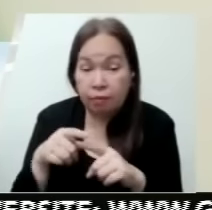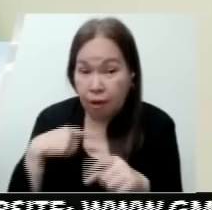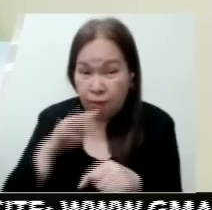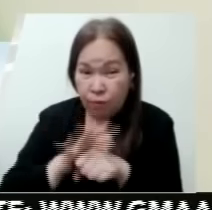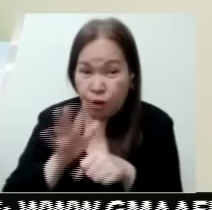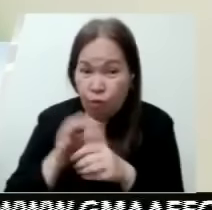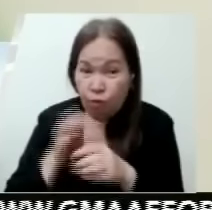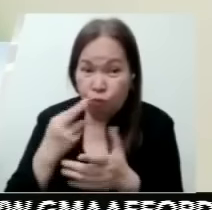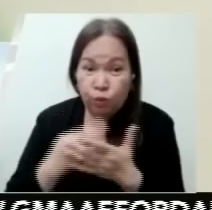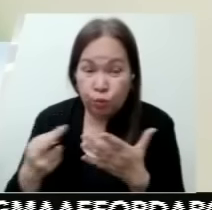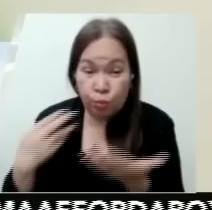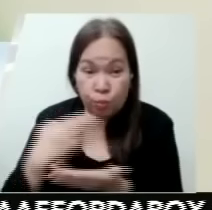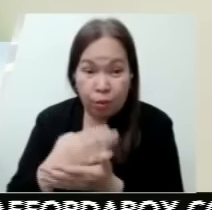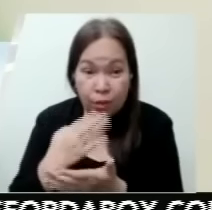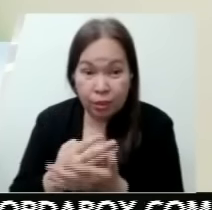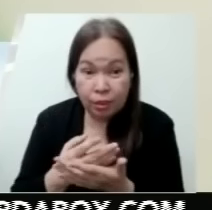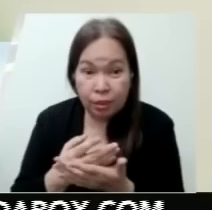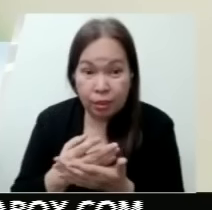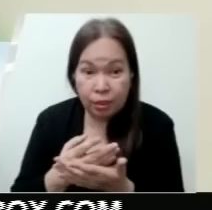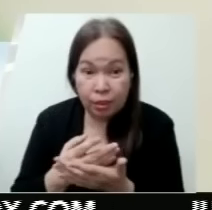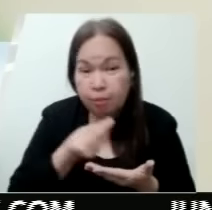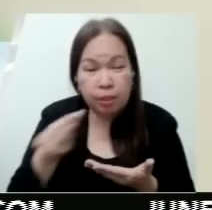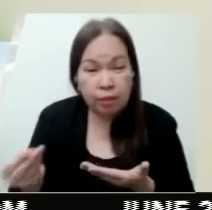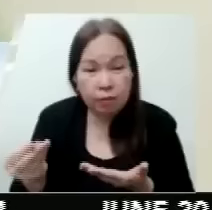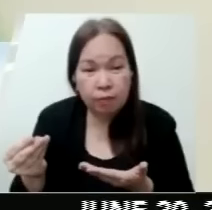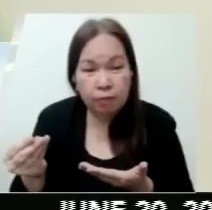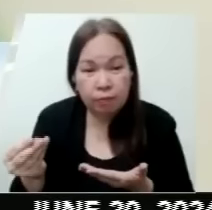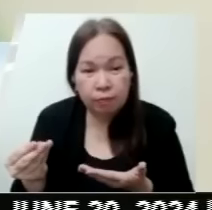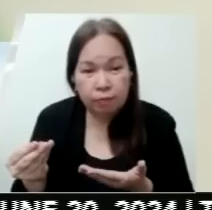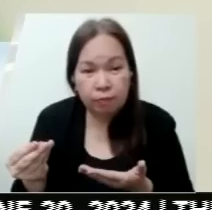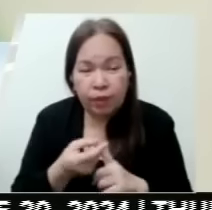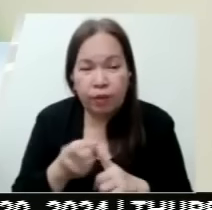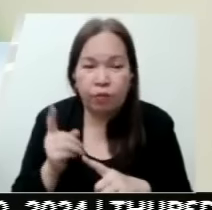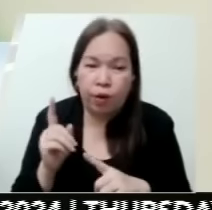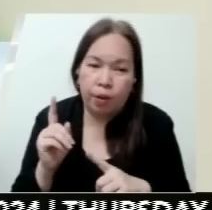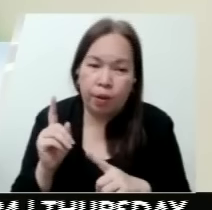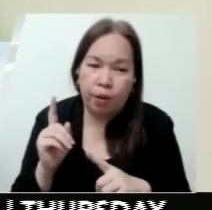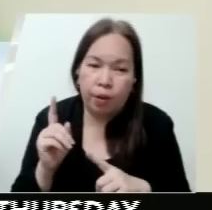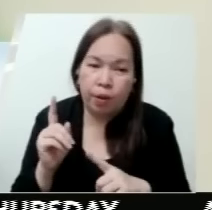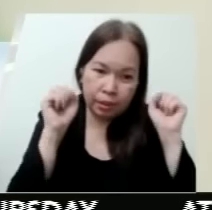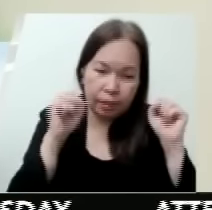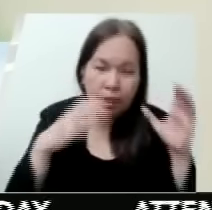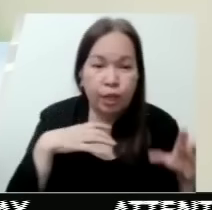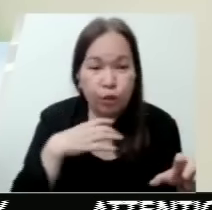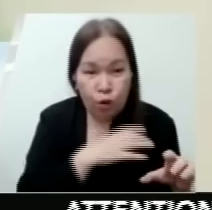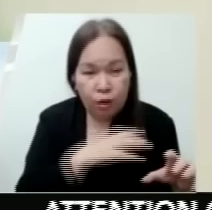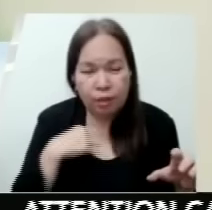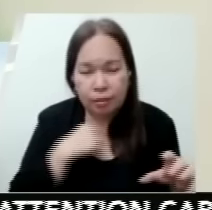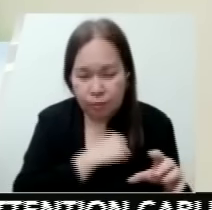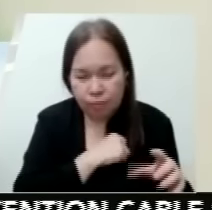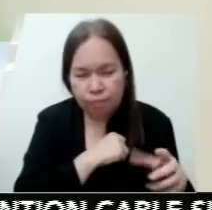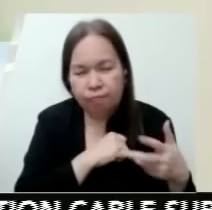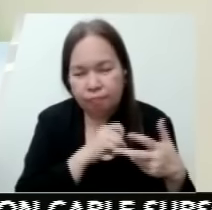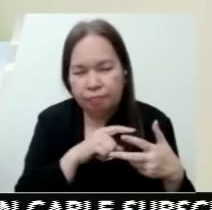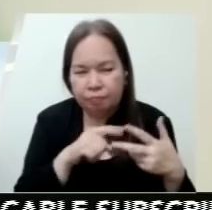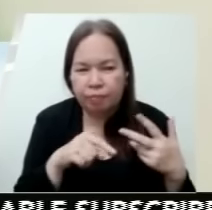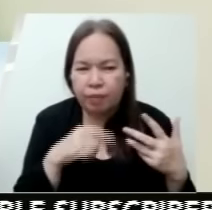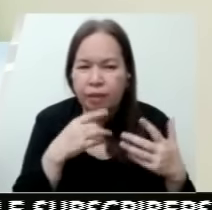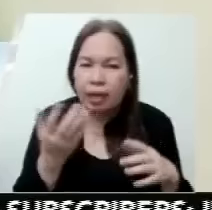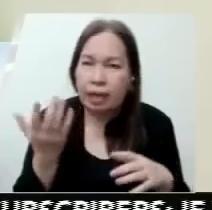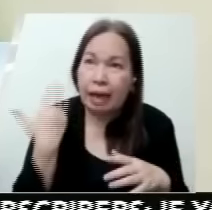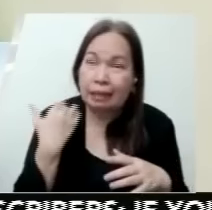budget ang ibibigay sa kanya ng ehekutibo at lehislatura. Nakita natin no, nakarang administrasyon hindi masyadong binibigyan